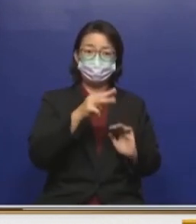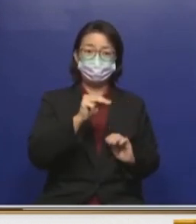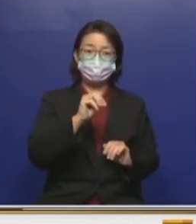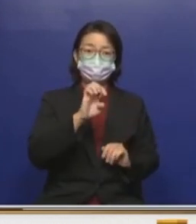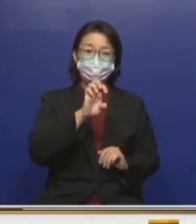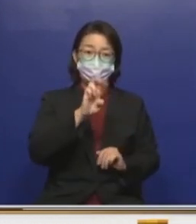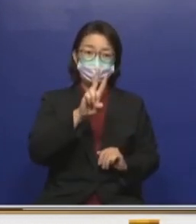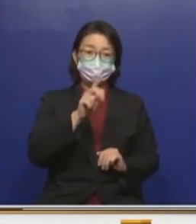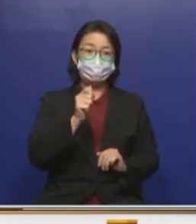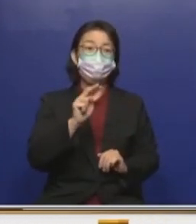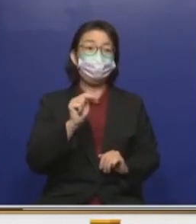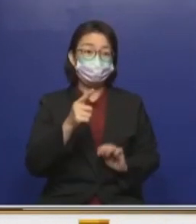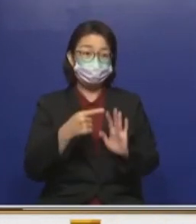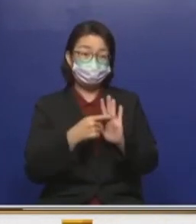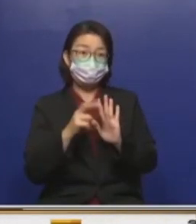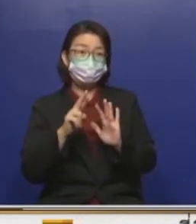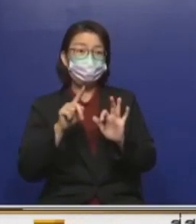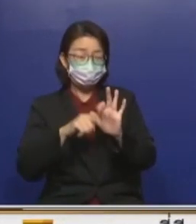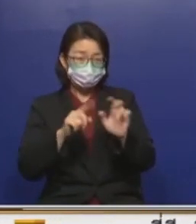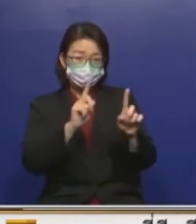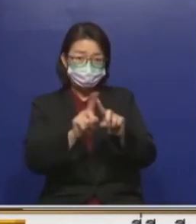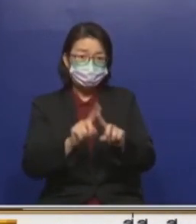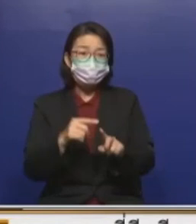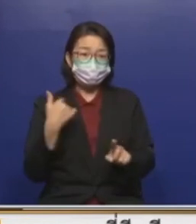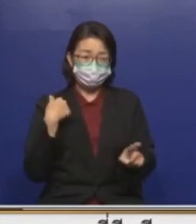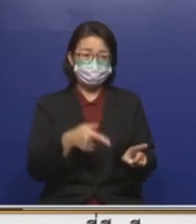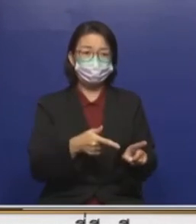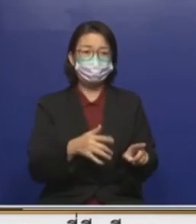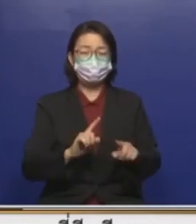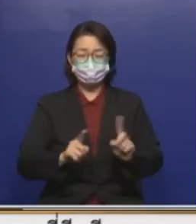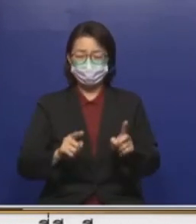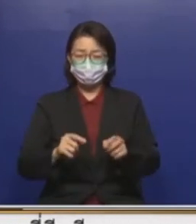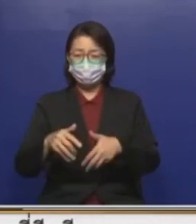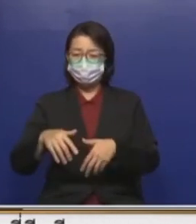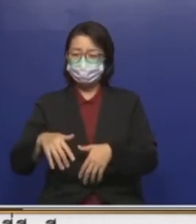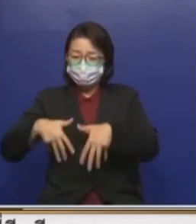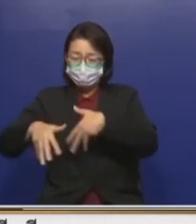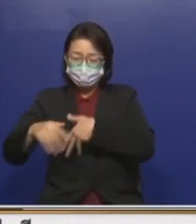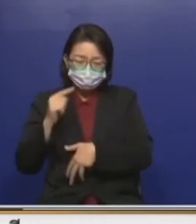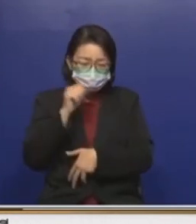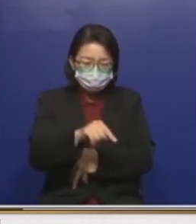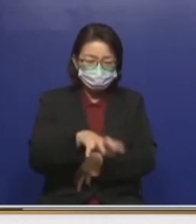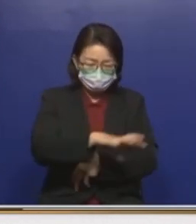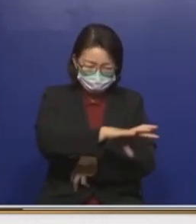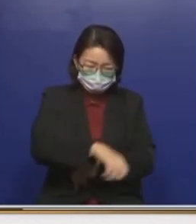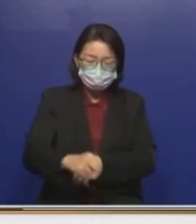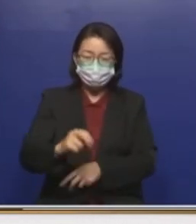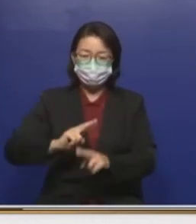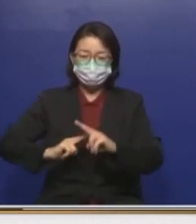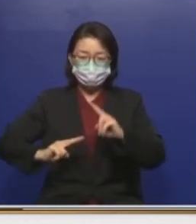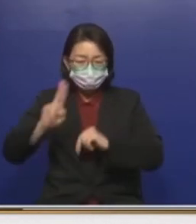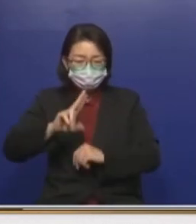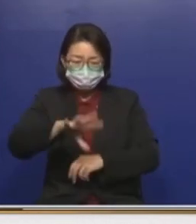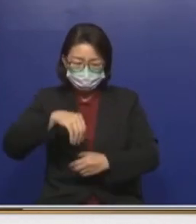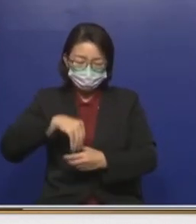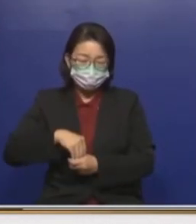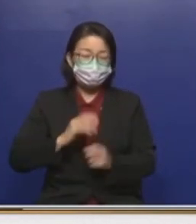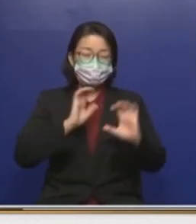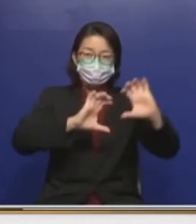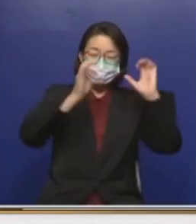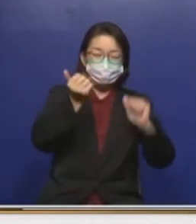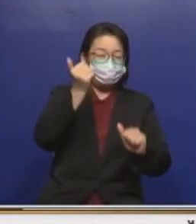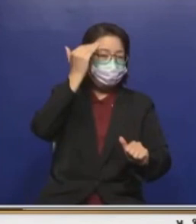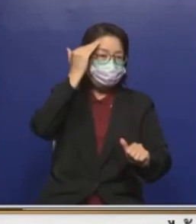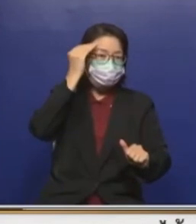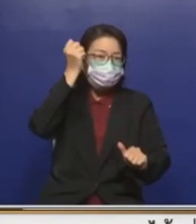ลายทางชีวภาพชาวบ้านอยากใช้ประโยชน์จากทรัพยากรอย่างรู้ค่าและยั่งยืนแต่รัฐบาลก็ไม่เข้าใจค่ะ